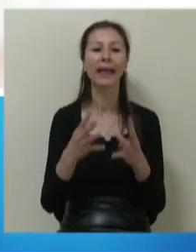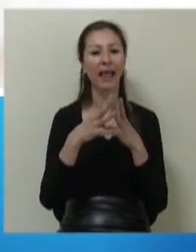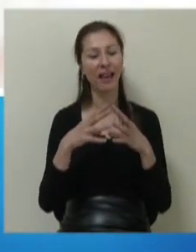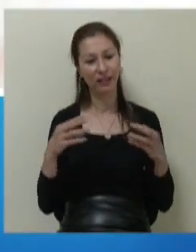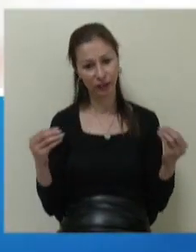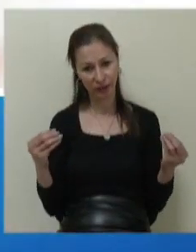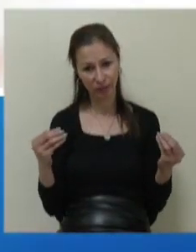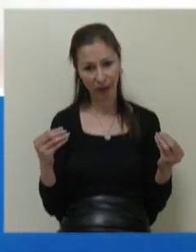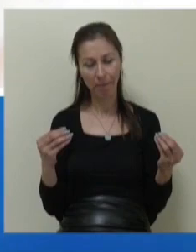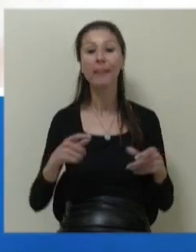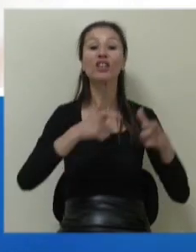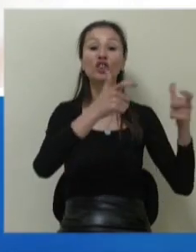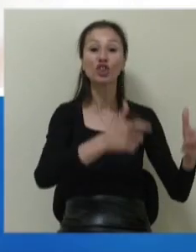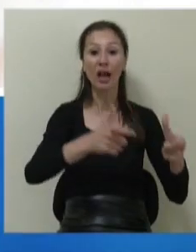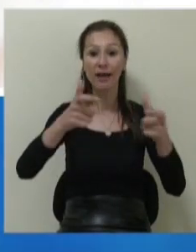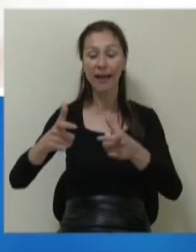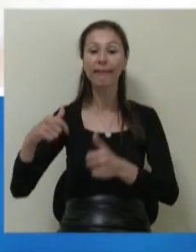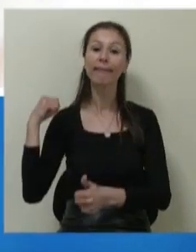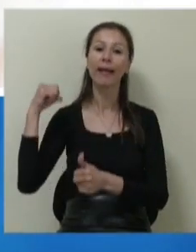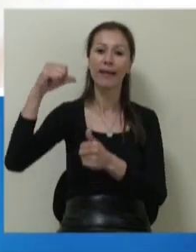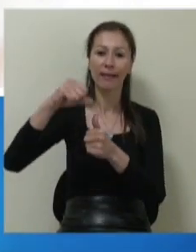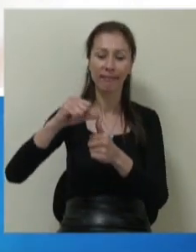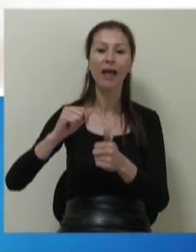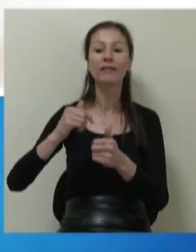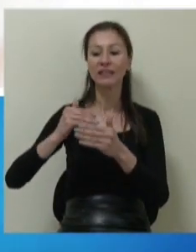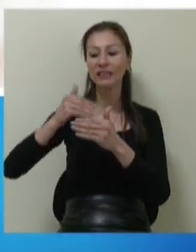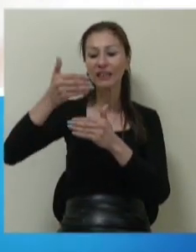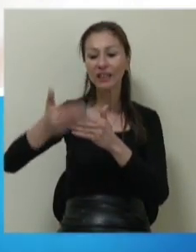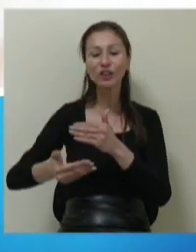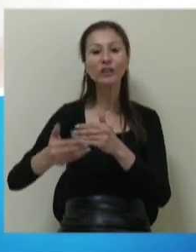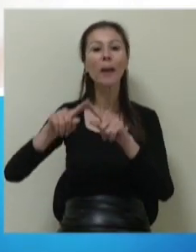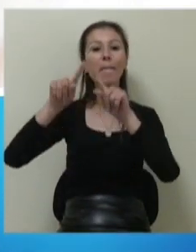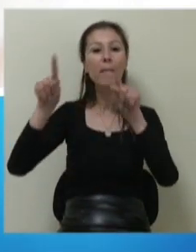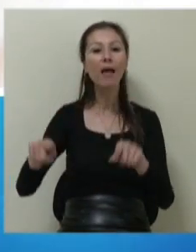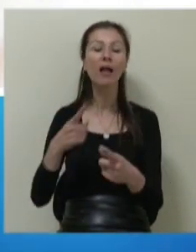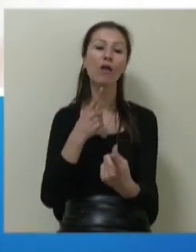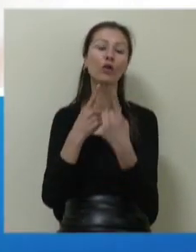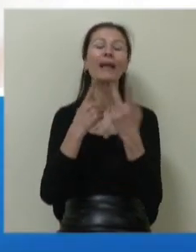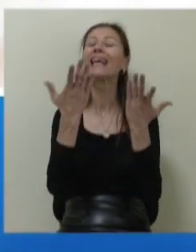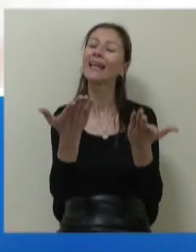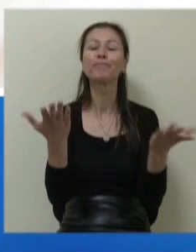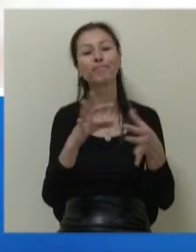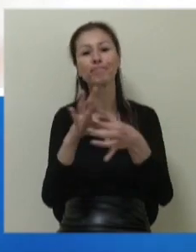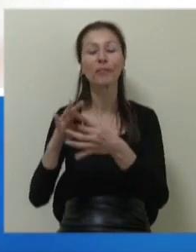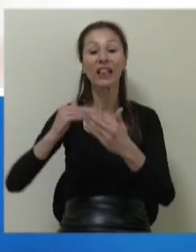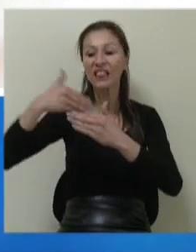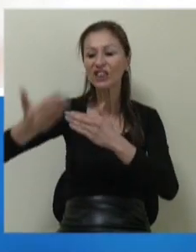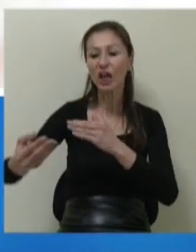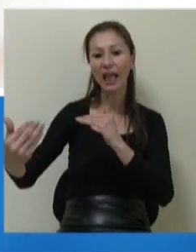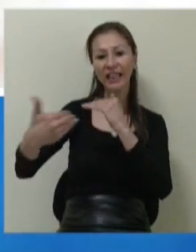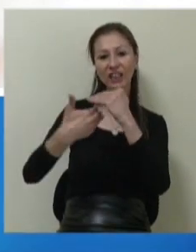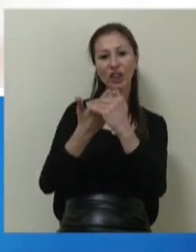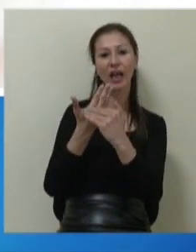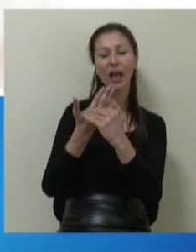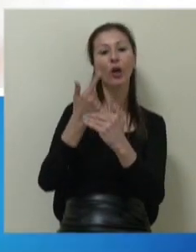yolu da şehirleri yeniden dışındaki mekanlarla konuşturmaktan, yani dışarıdan içeriye doğru